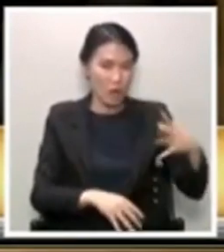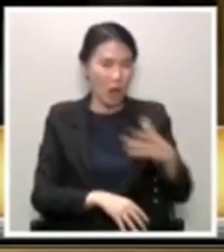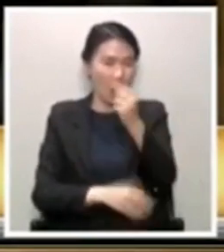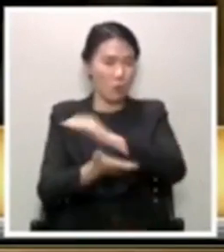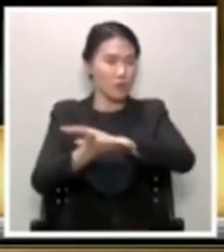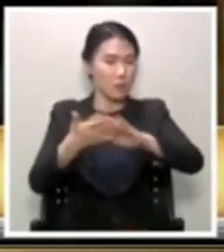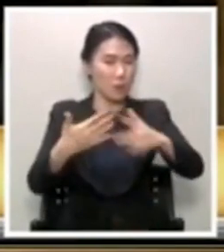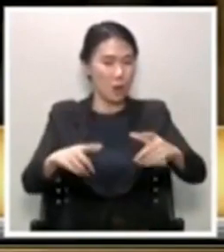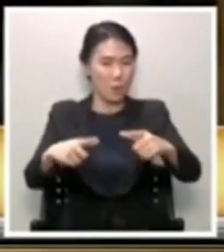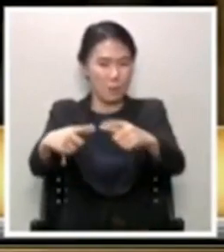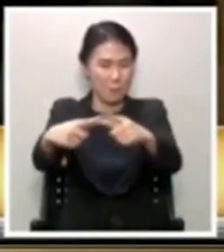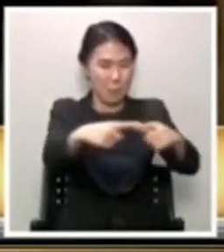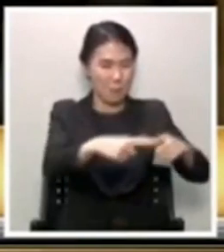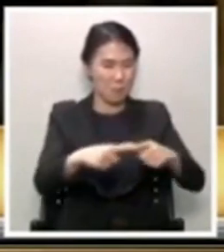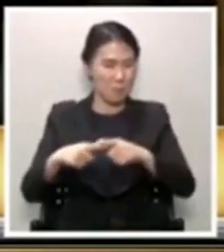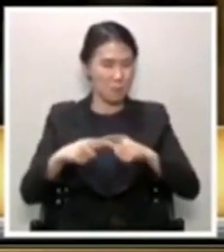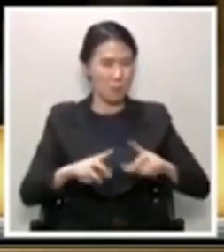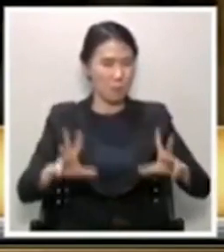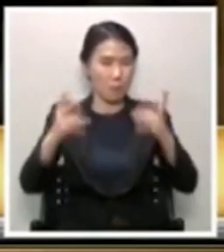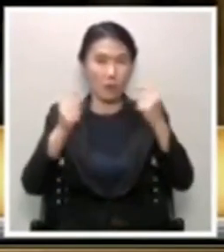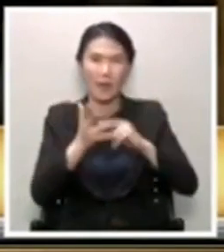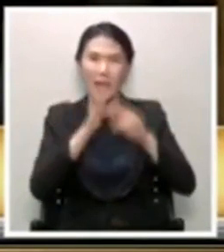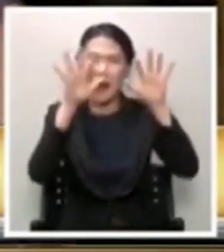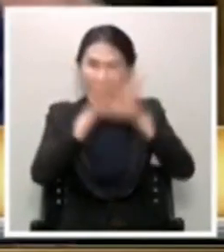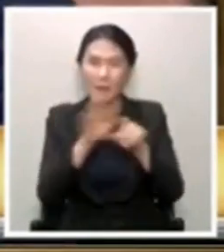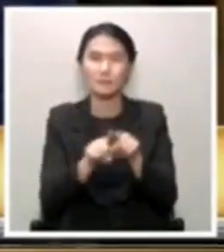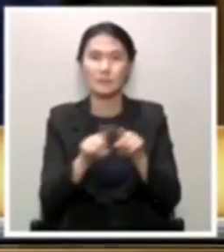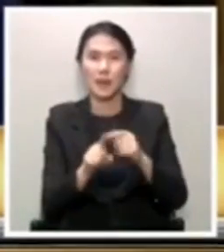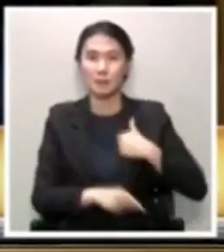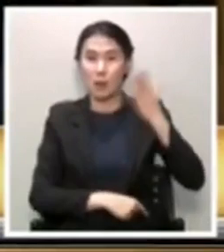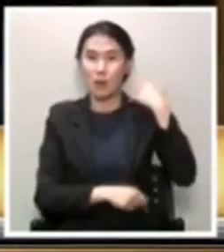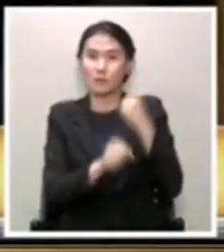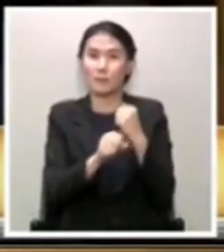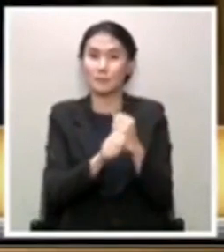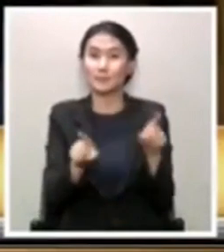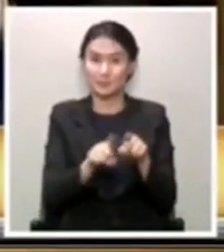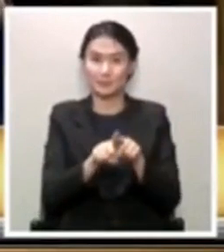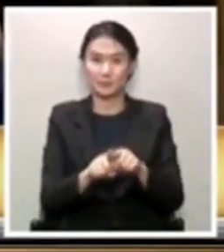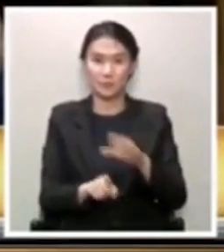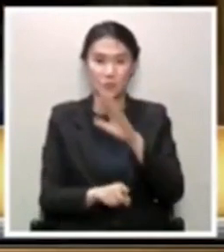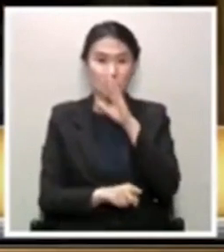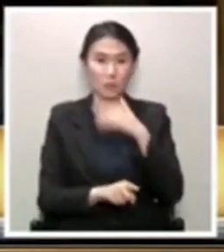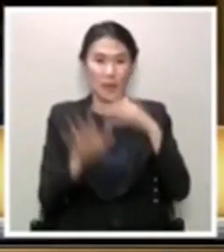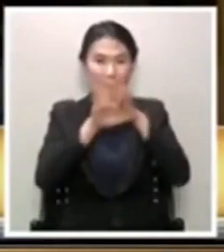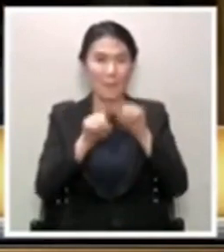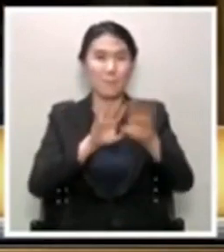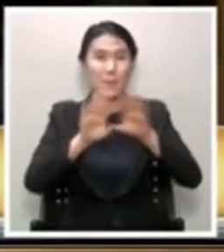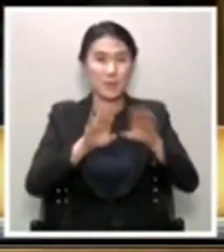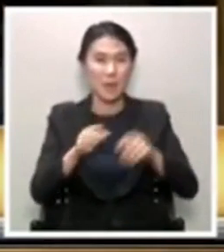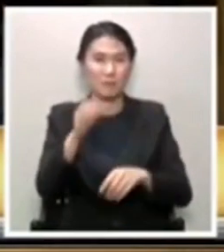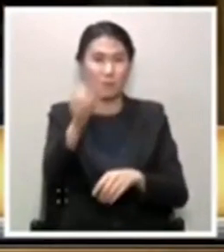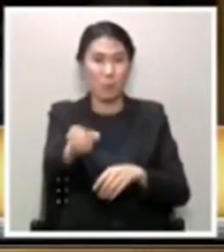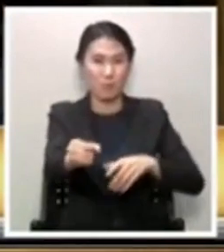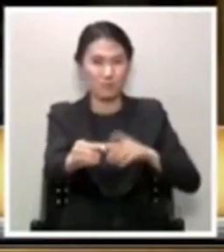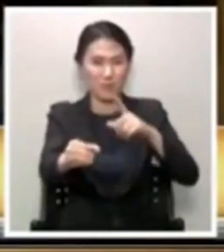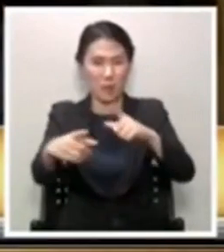มีเหลี่ยมให้ตบแล้วครับวางสนุกกันเลยคราวนี้นะครับคล้ายๆกันเขาเคยทำแบบนี้มาเหมือนกันคือวางสนุกกันเอาไว้เลยครับ